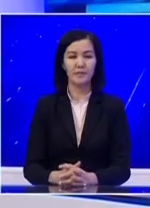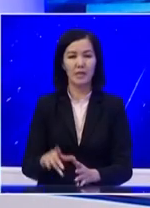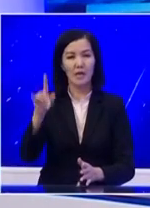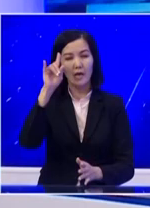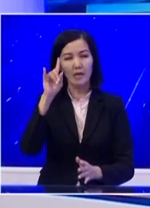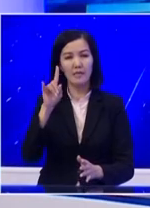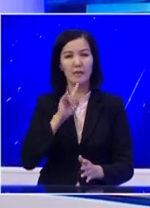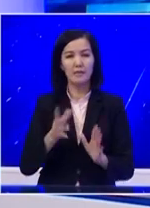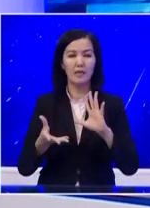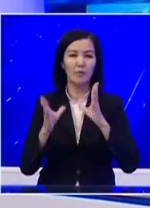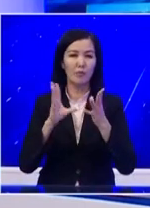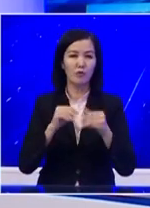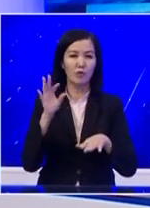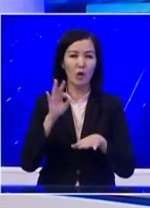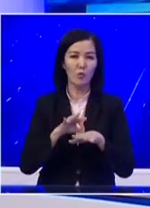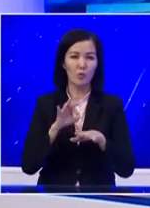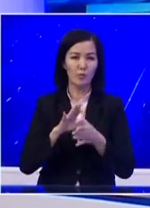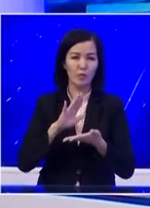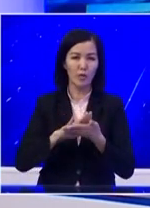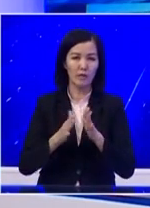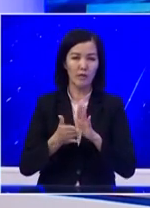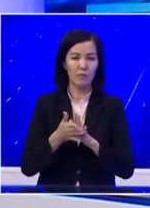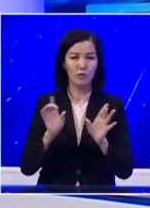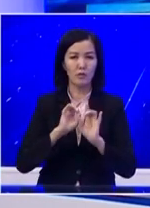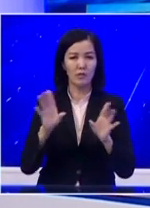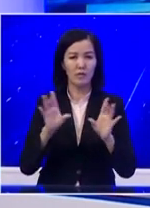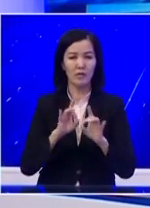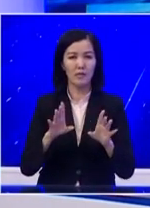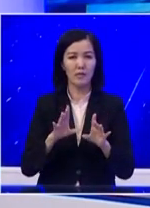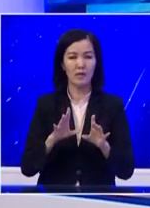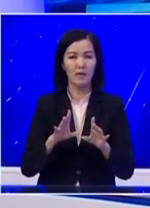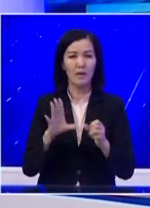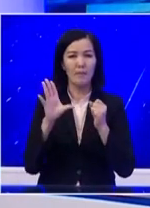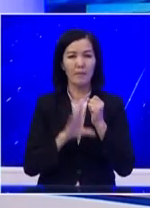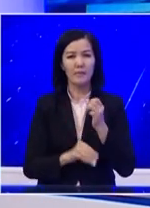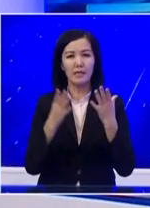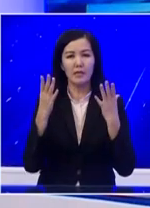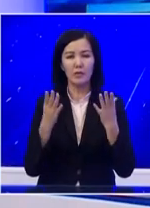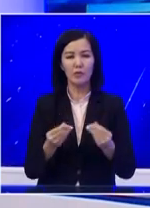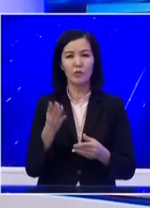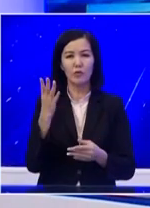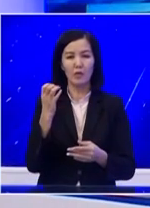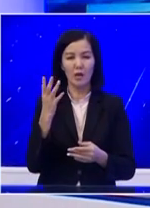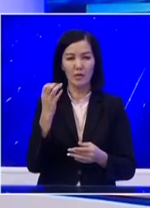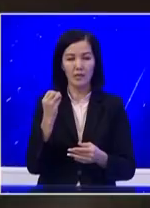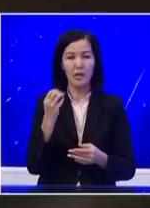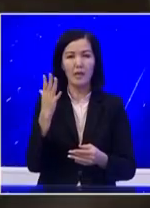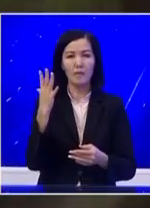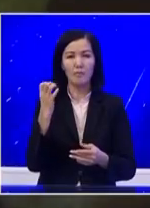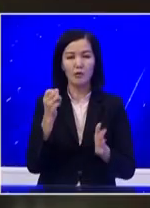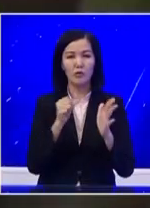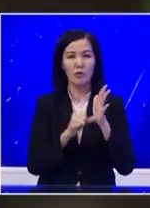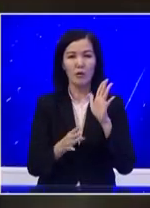Енді елдегі эпидемиологиялық жағдайды бір шолып шықсақ. Соңғы тәулікте індеттің ілмегіне іліккен тағы 569 адам